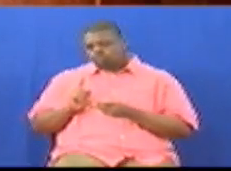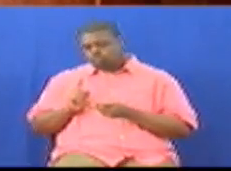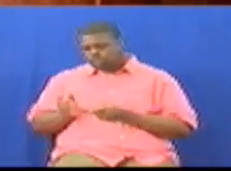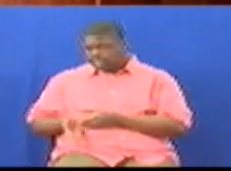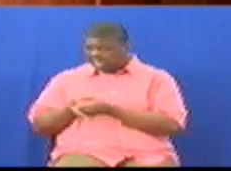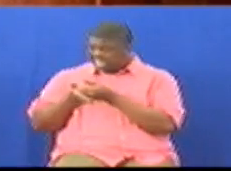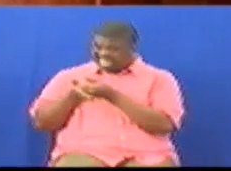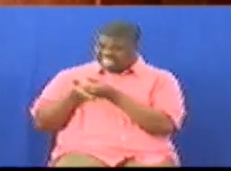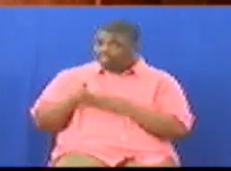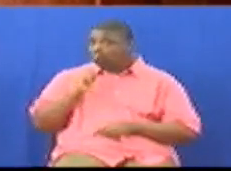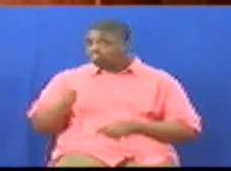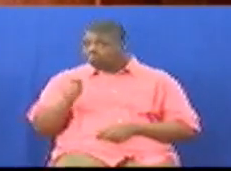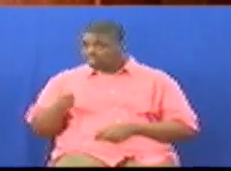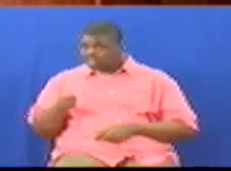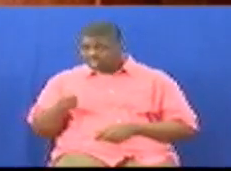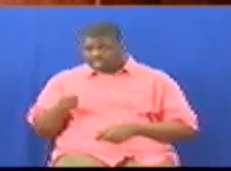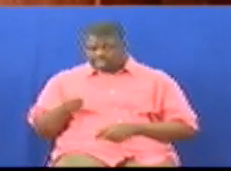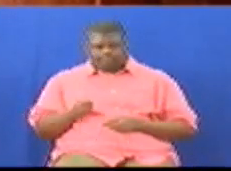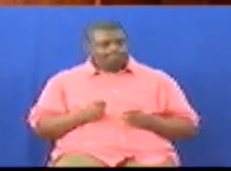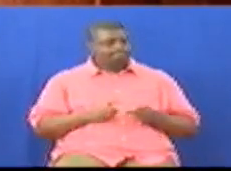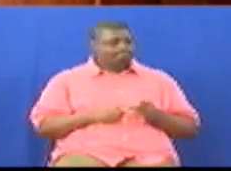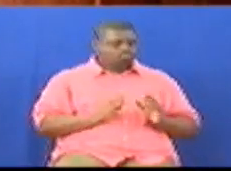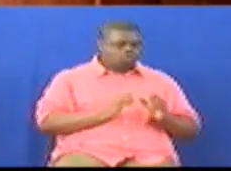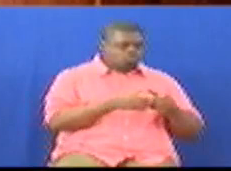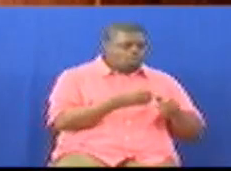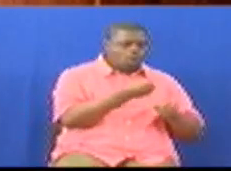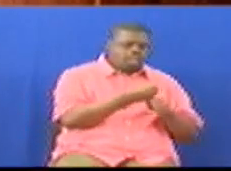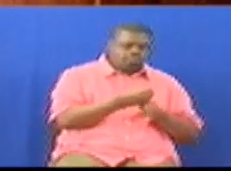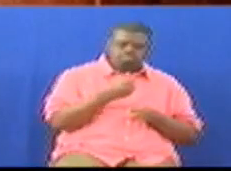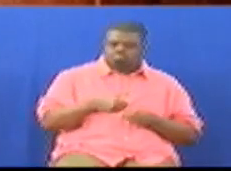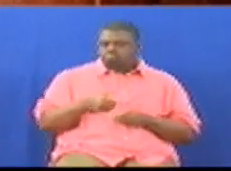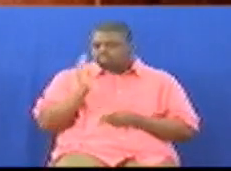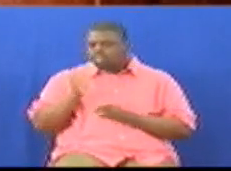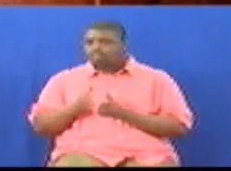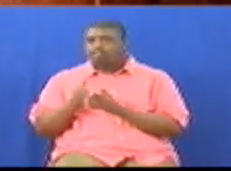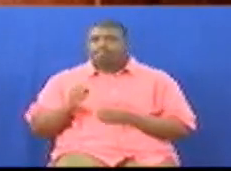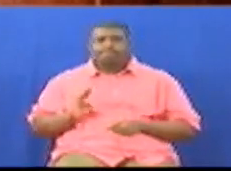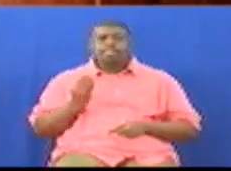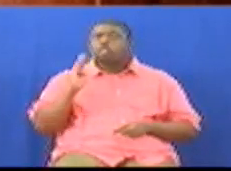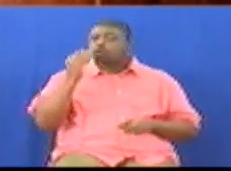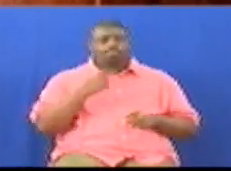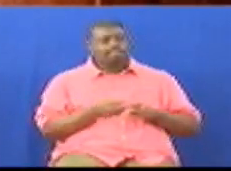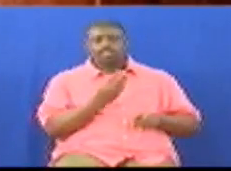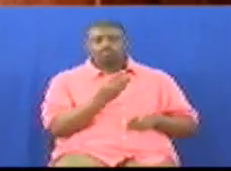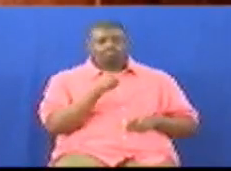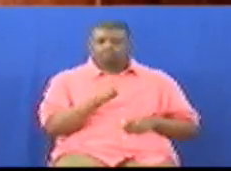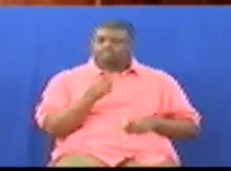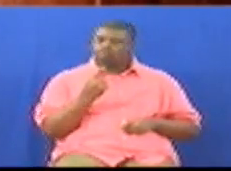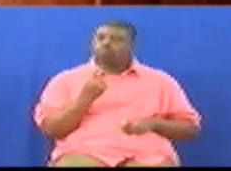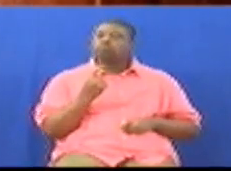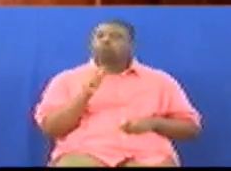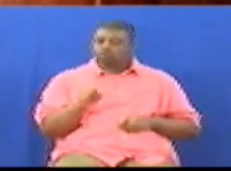kwa ofisi ya Rais TAMISEMI tume ya utumishi wa walimu mikoa na mamlaka za mitaa imeongezeka kwa shilingi bilioni 811.8 sawa na